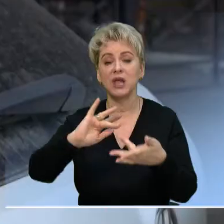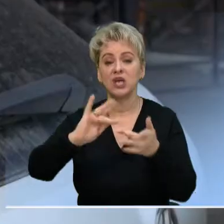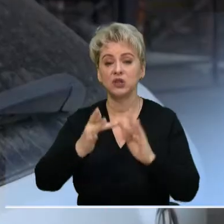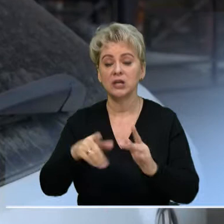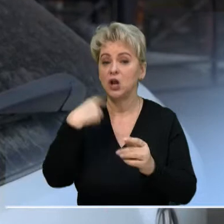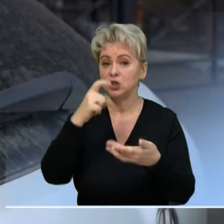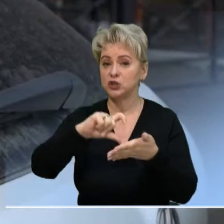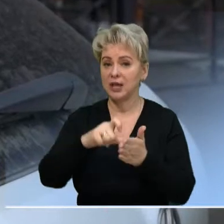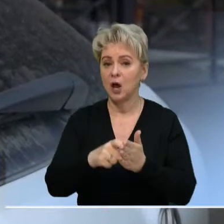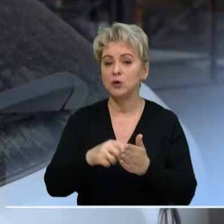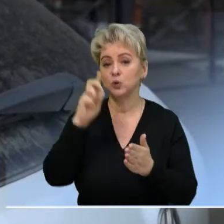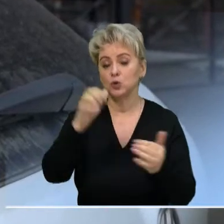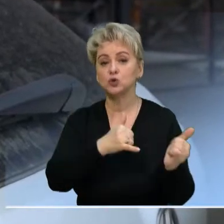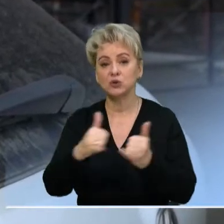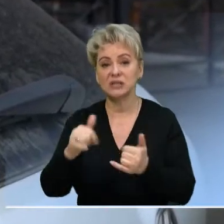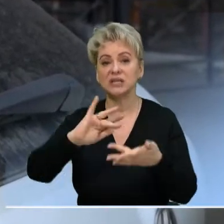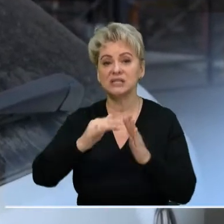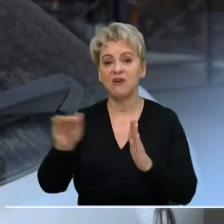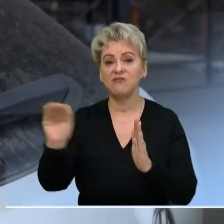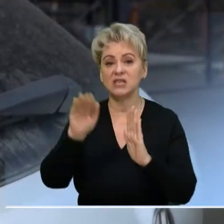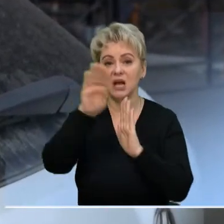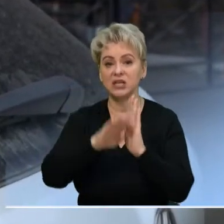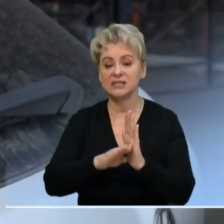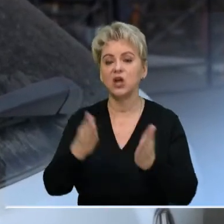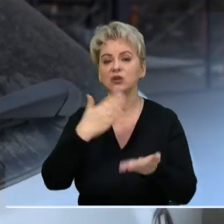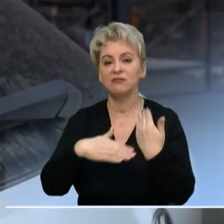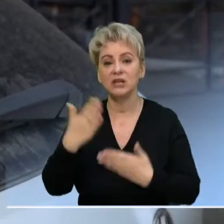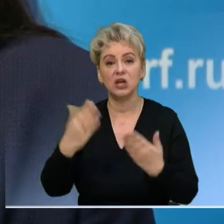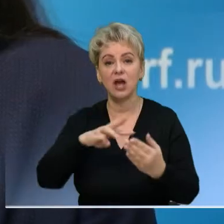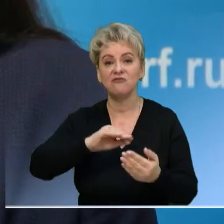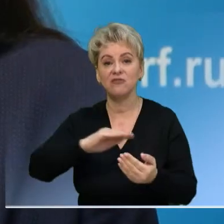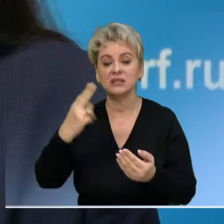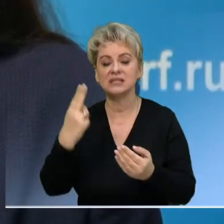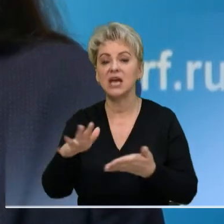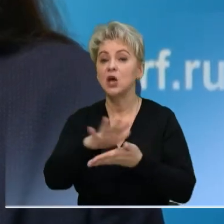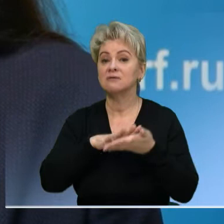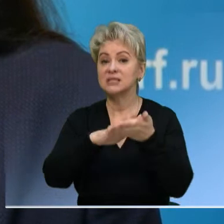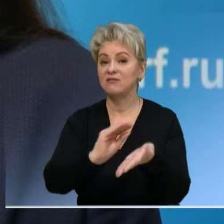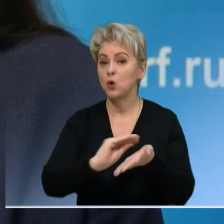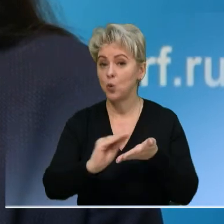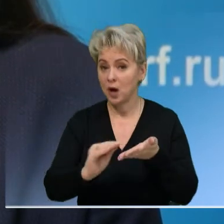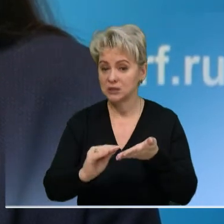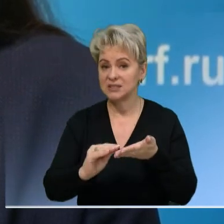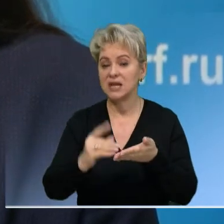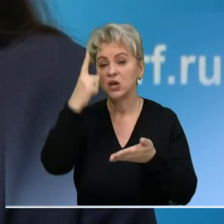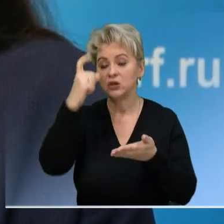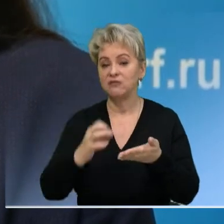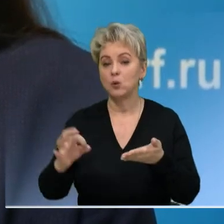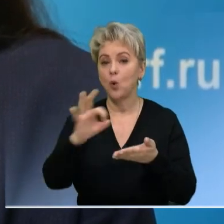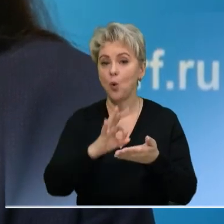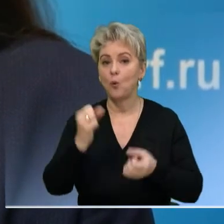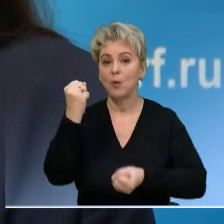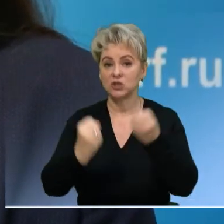через личный кабинет на портале госуслуг, на сайте Федерального реестра инвалидов или в МФЦ. В заявлении указывается информация